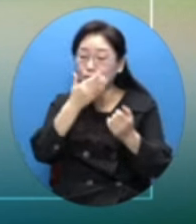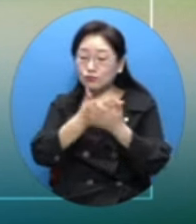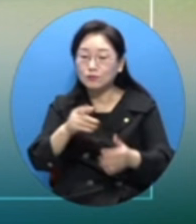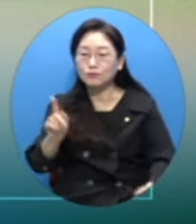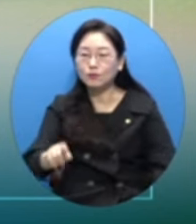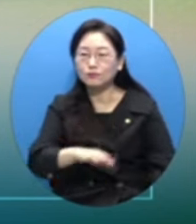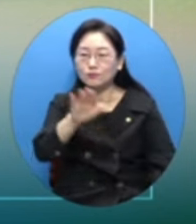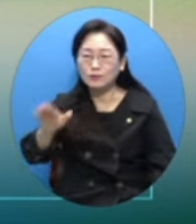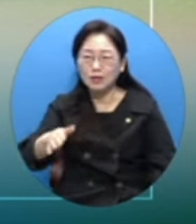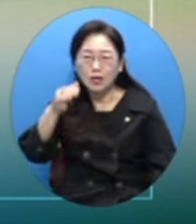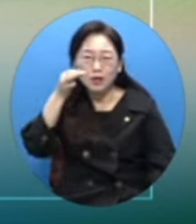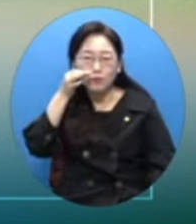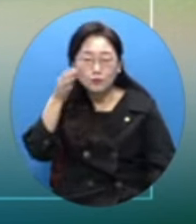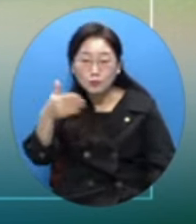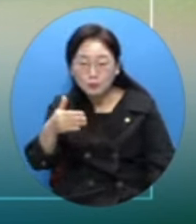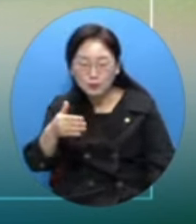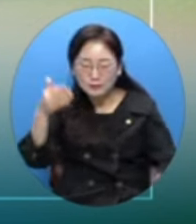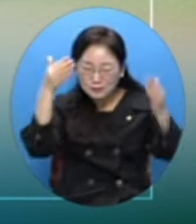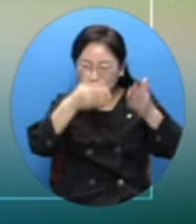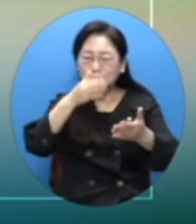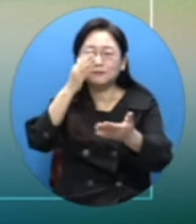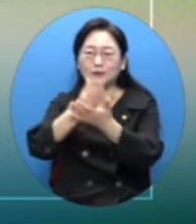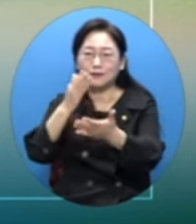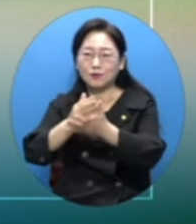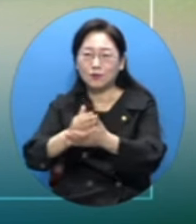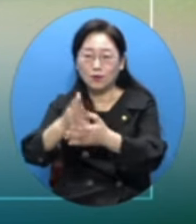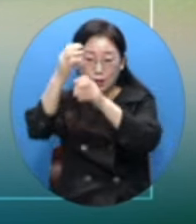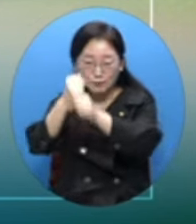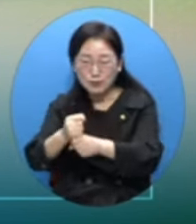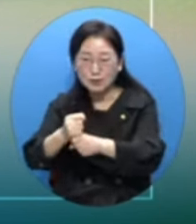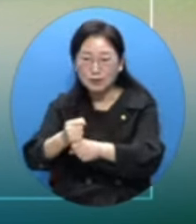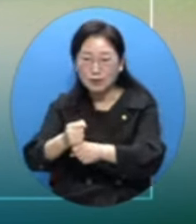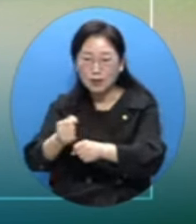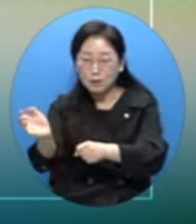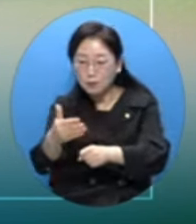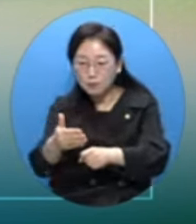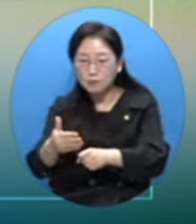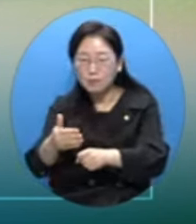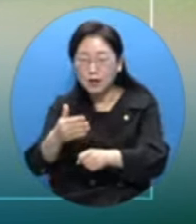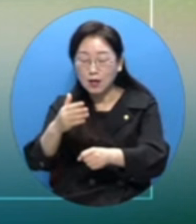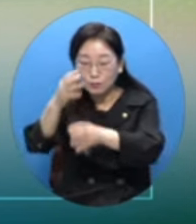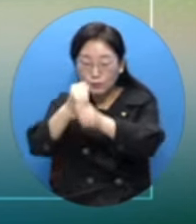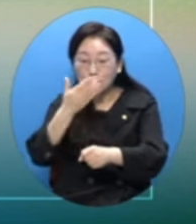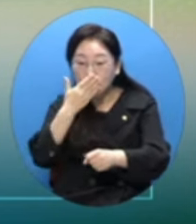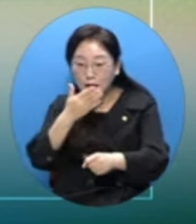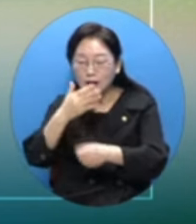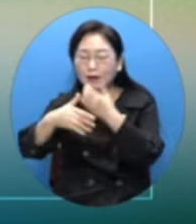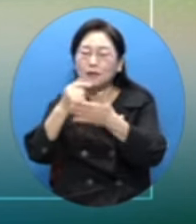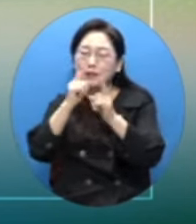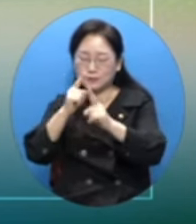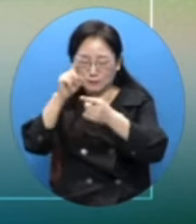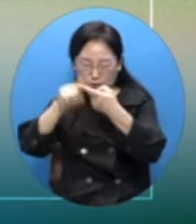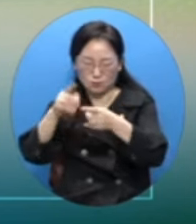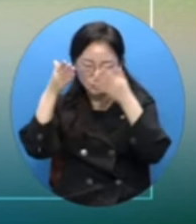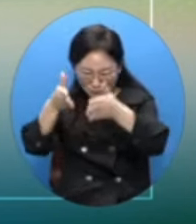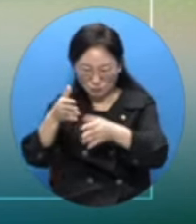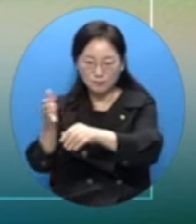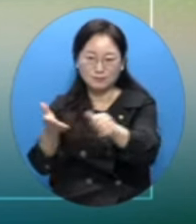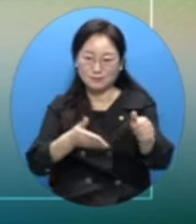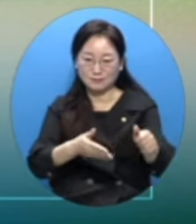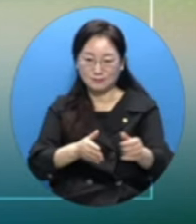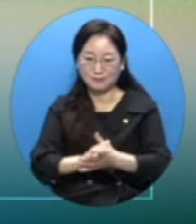것은 우리가 보이지 못하는 것에 집중하는 것이 아니라 붙잡을 수 없는 하나님의 말씀에 집중하는 것입니다. 할렐루야!